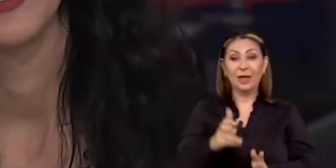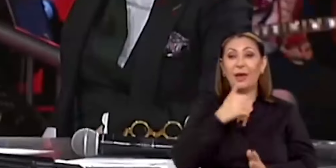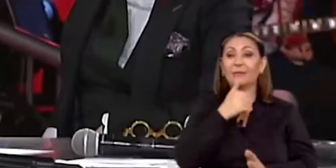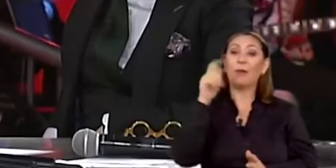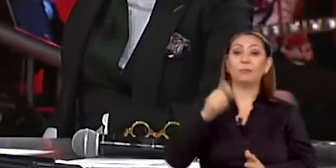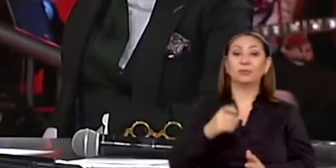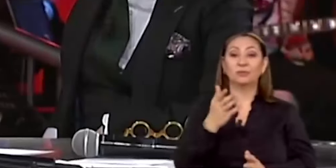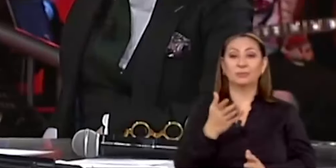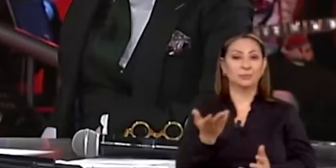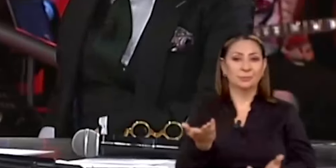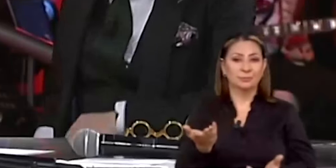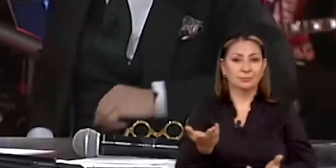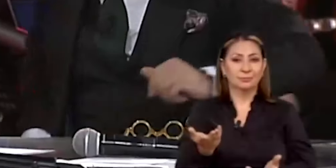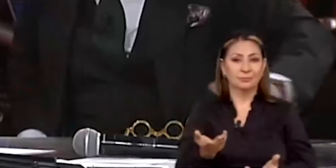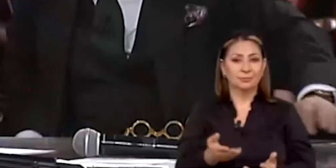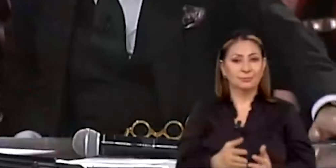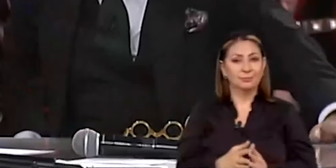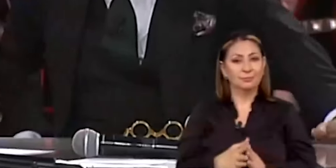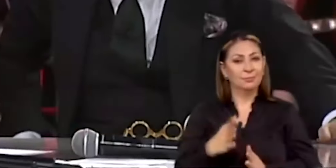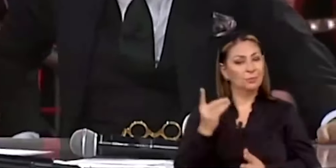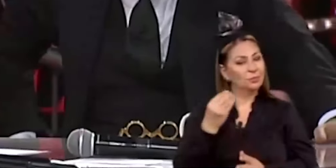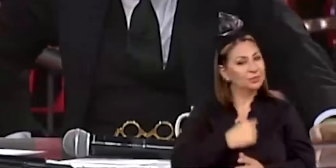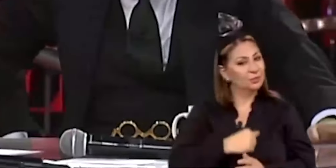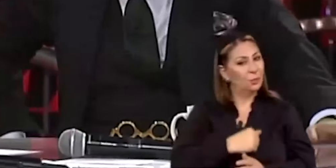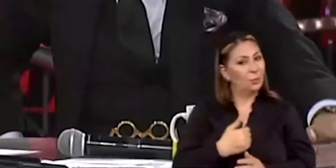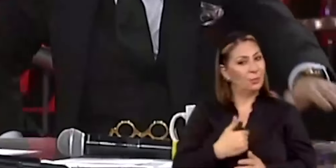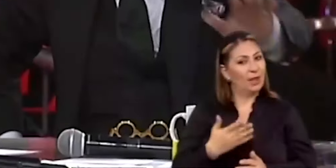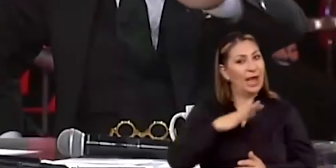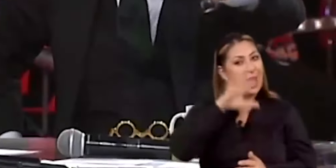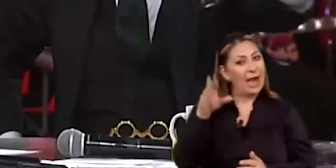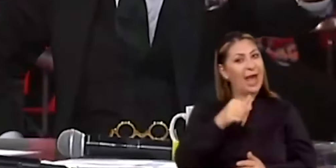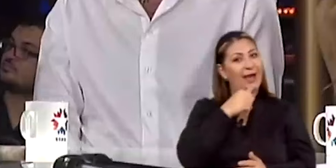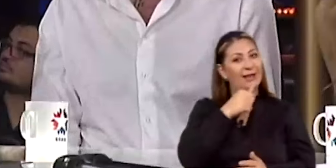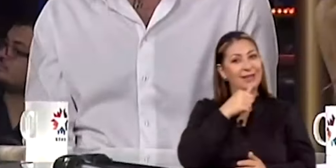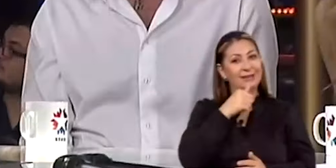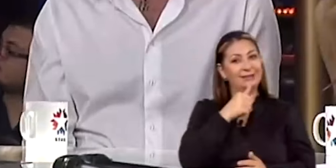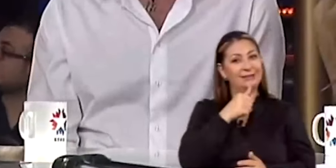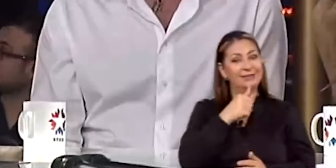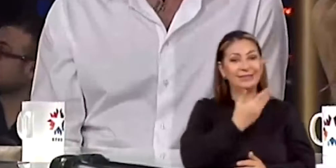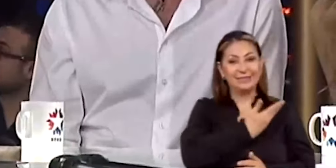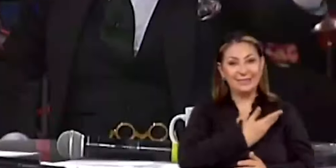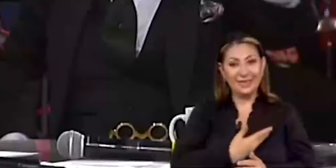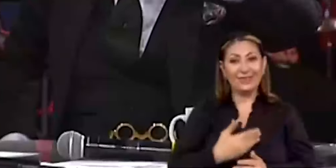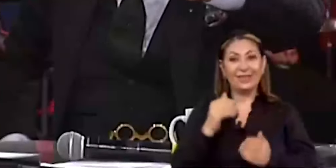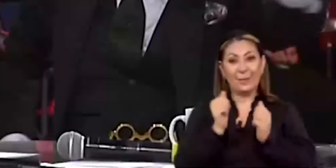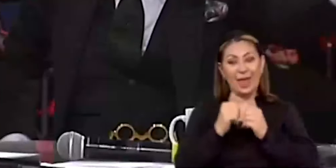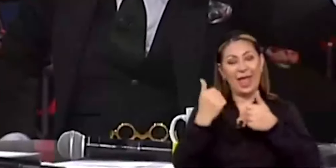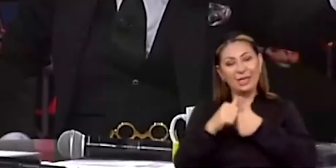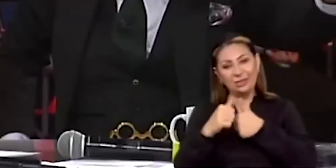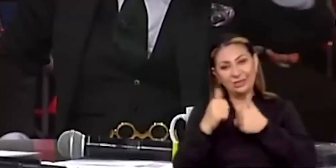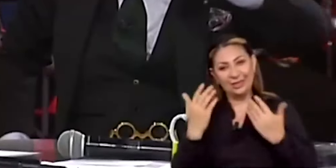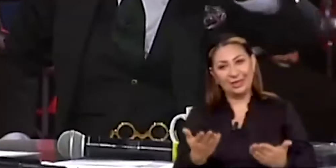Erkeksin, yapacaksın. Buna çok sinirleniyorum. Her erkek sevdiğinle,